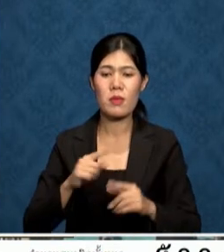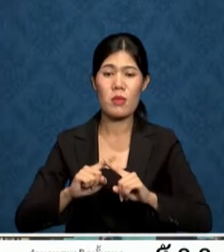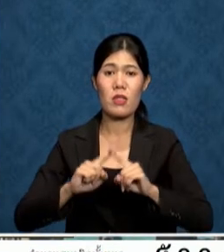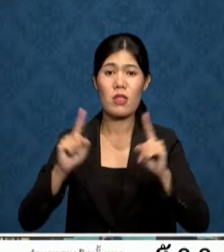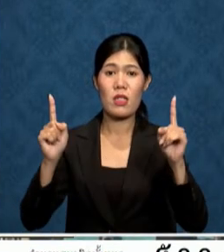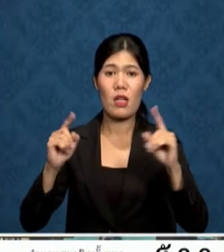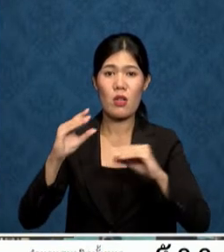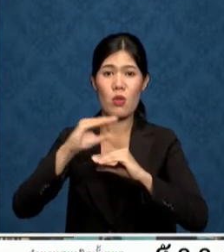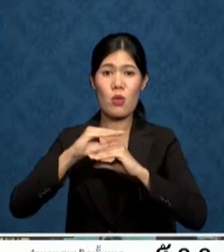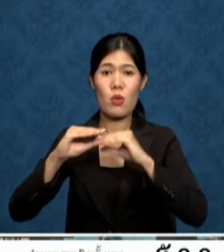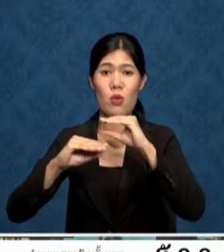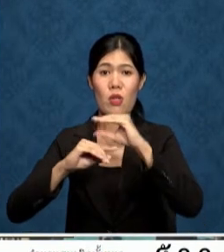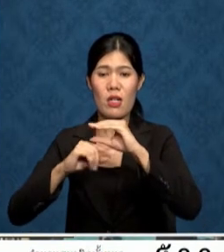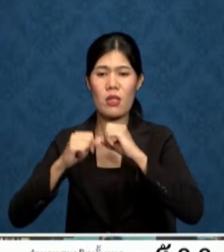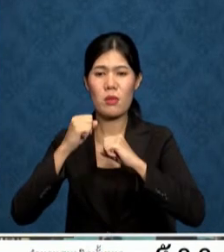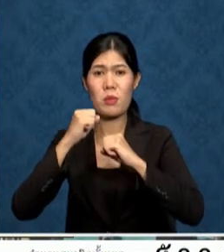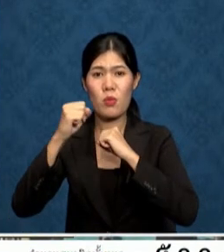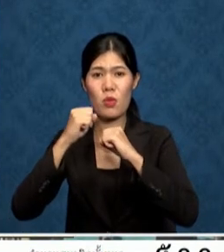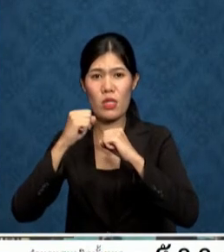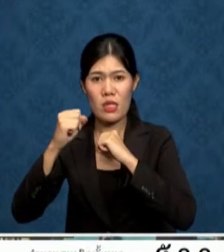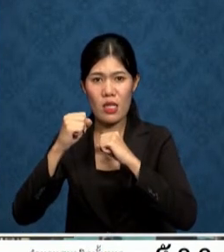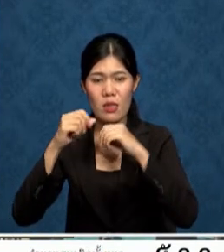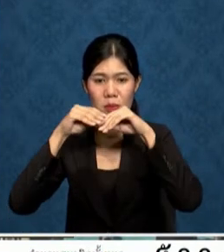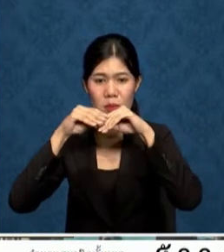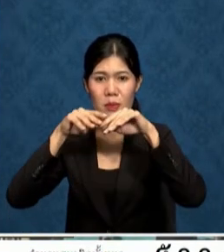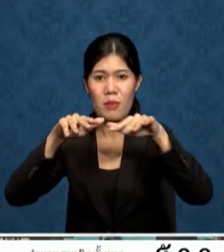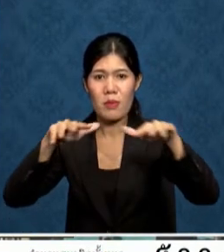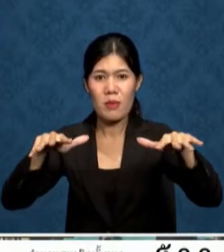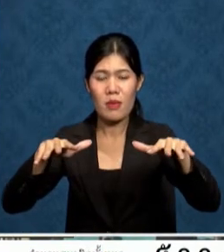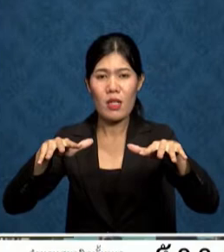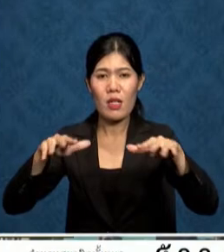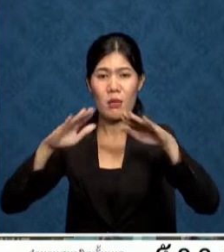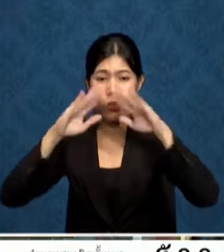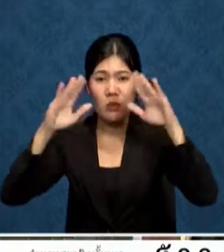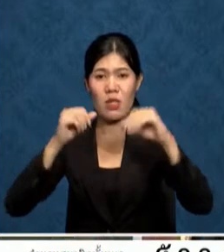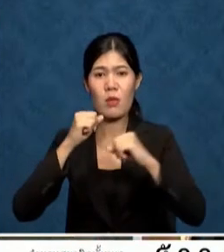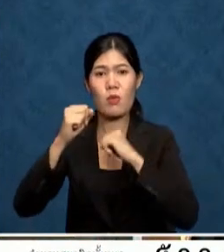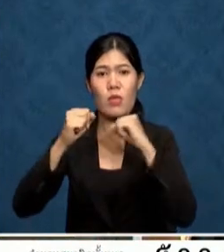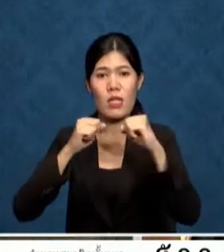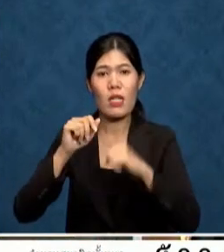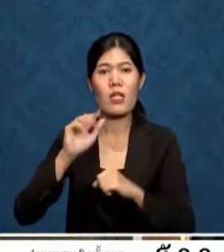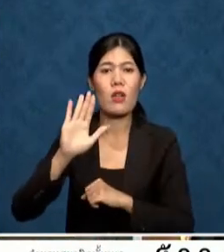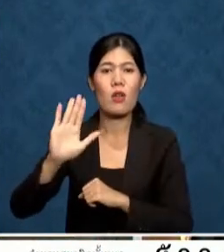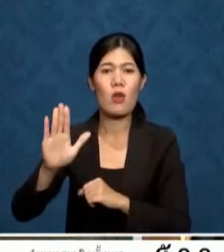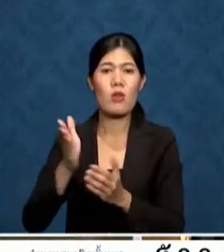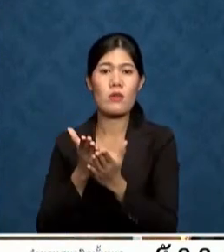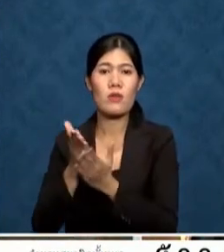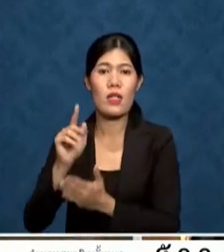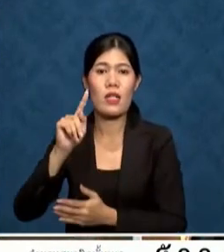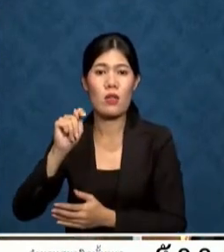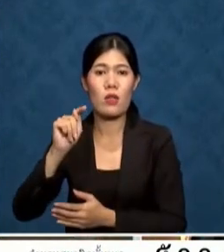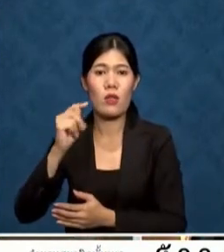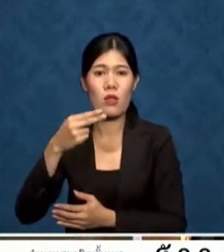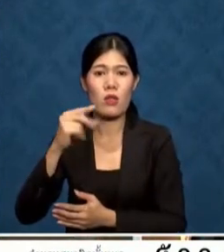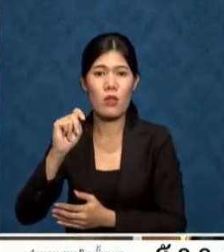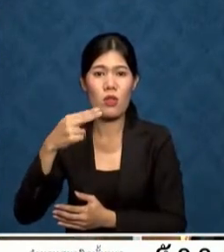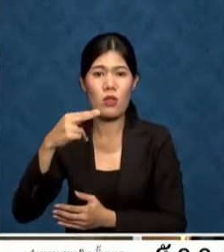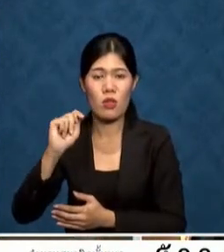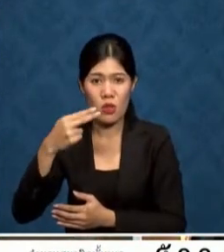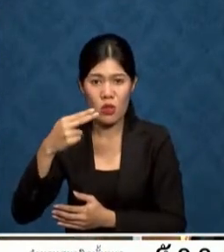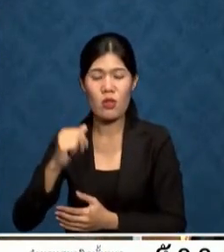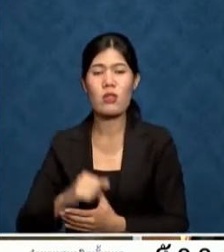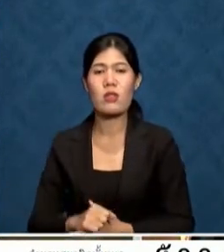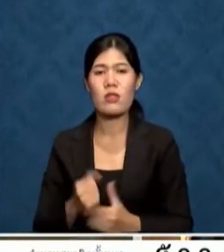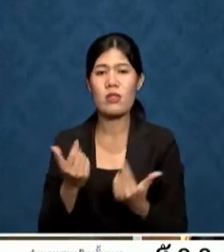การ aming muayThai experiของทททที่ของบมาทุกปีอย่างไรนะครับ